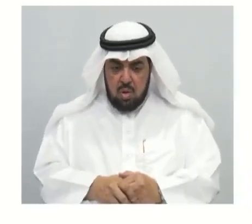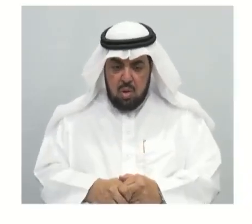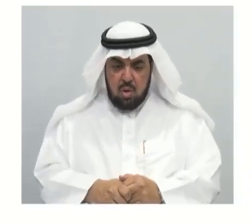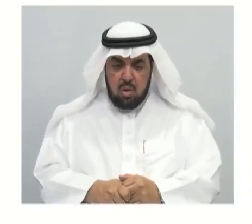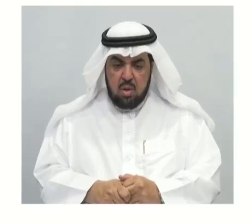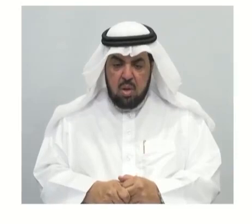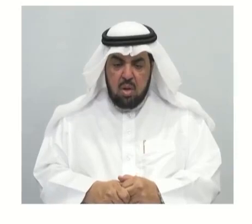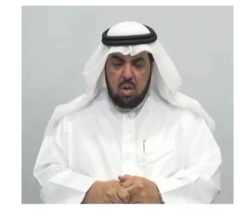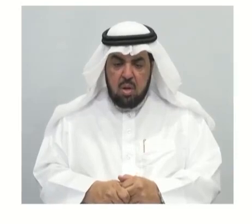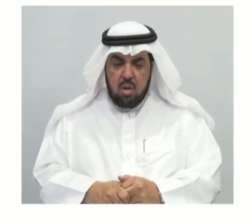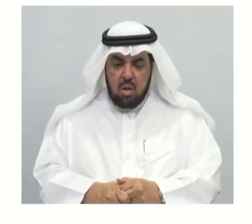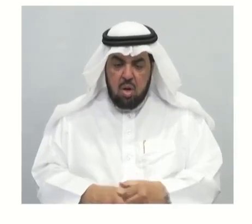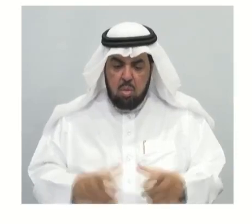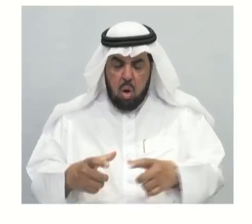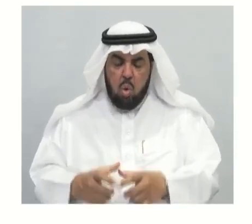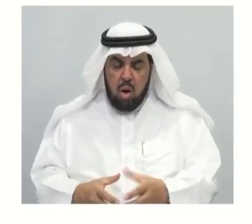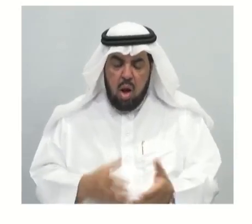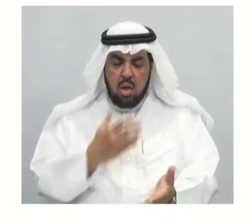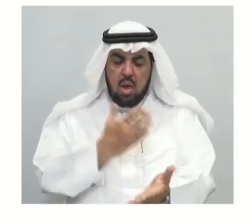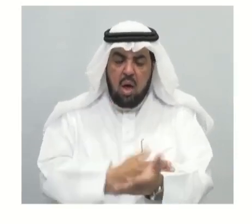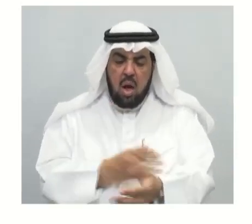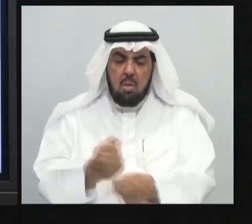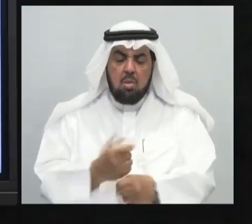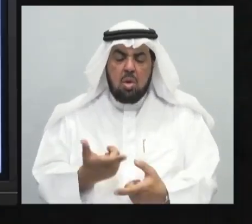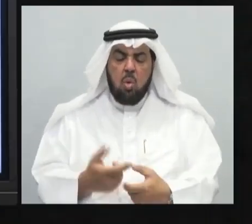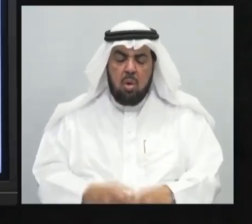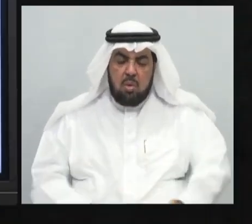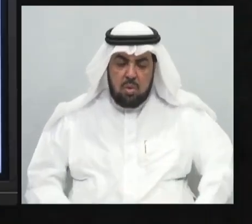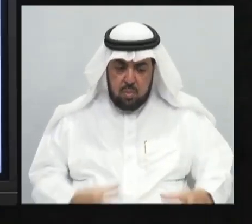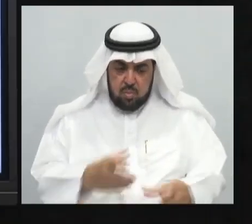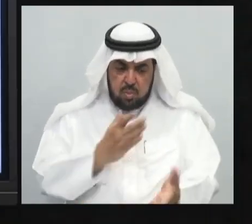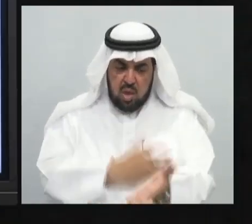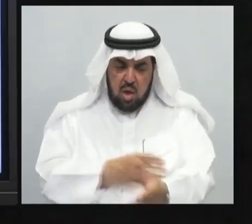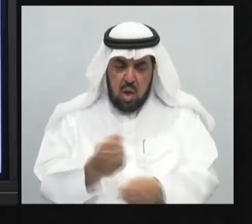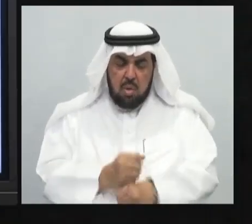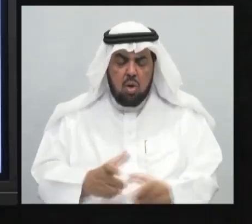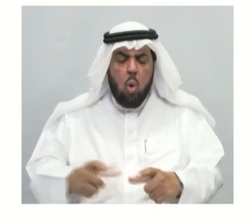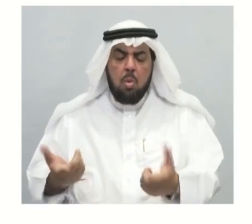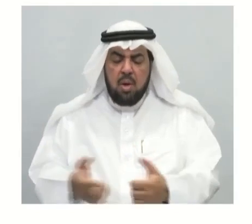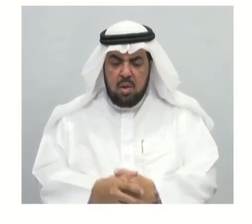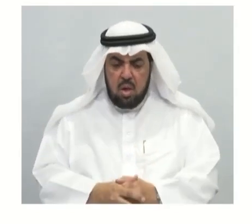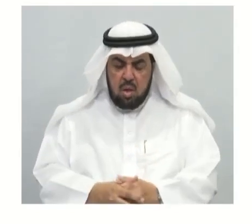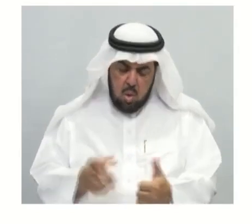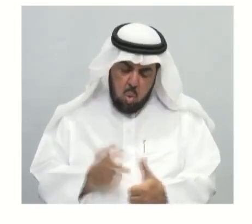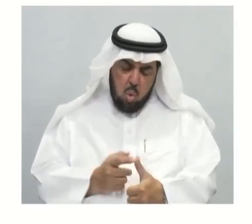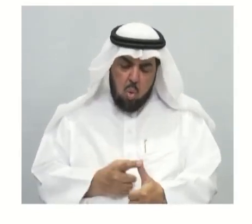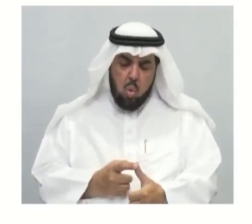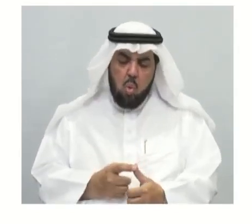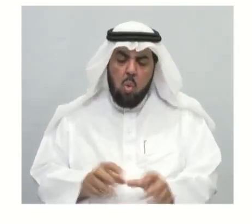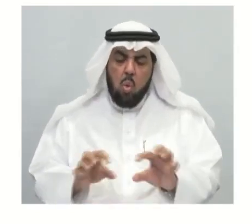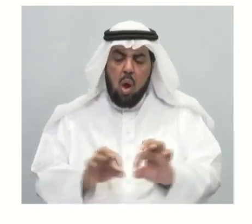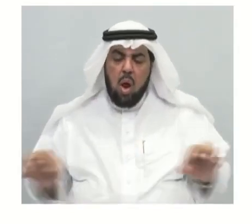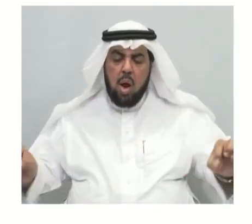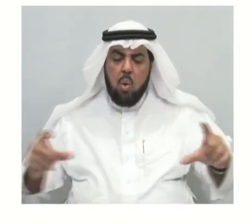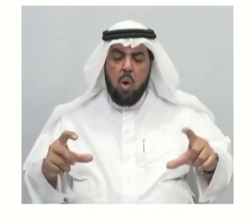القارئ مكونات تقرير الاعمال مما يتكون تقرير الاعمال اولى هذه المكونات